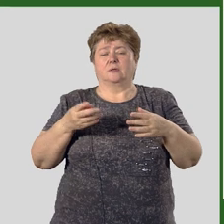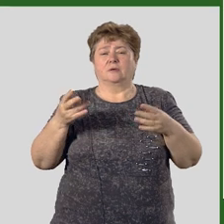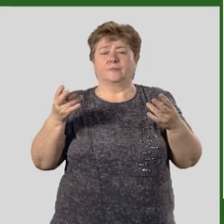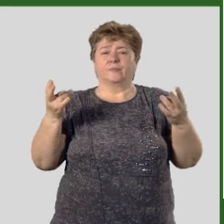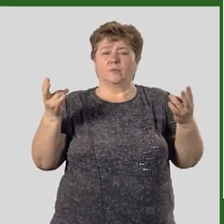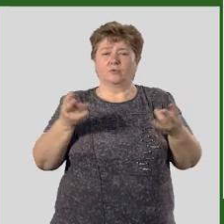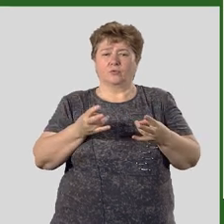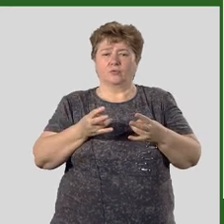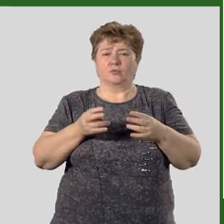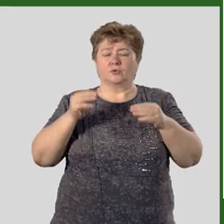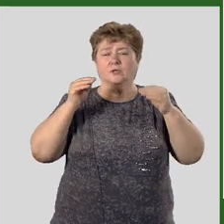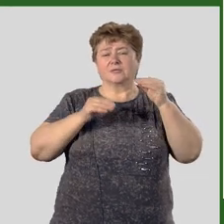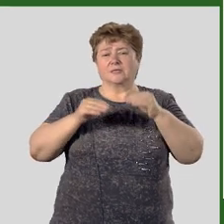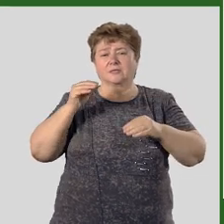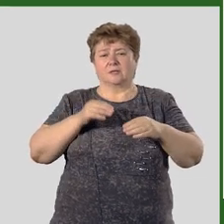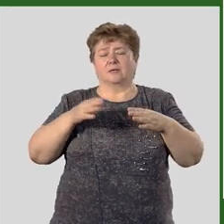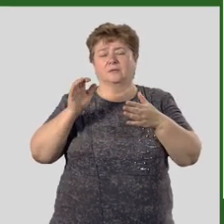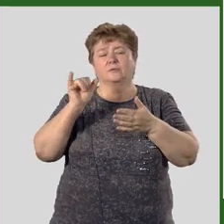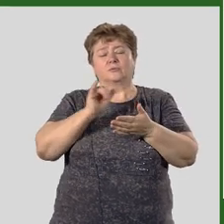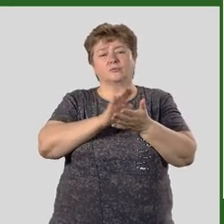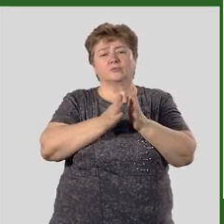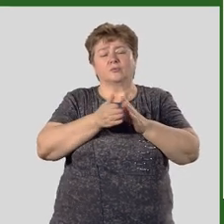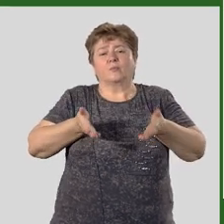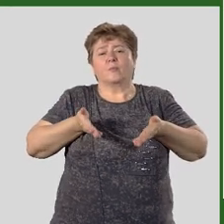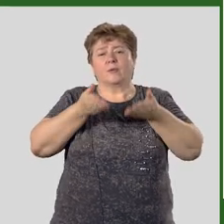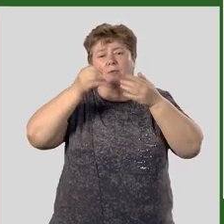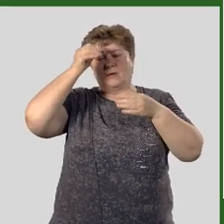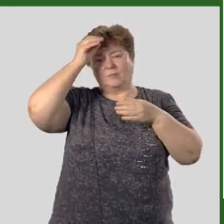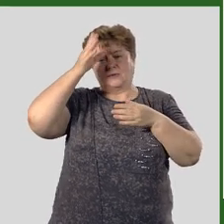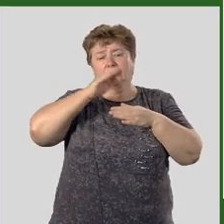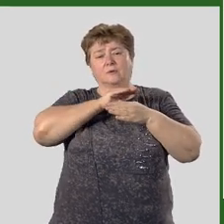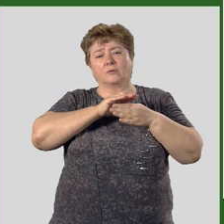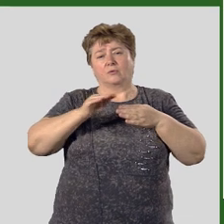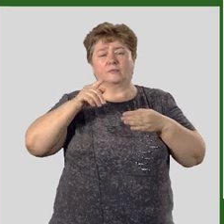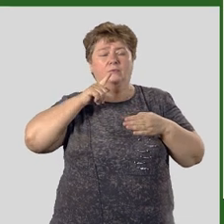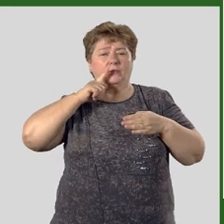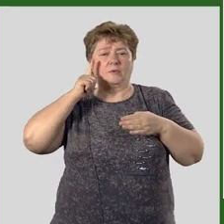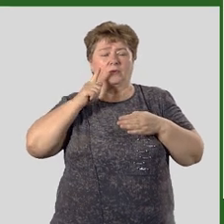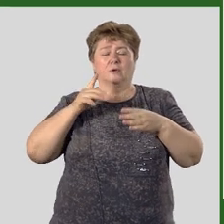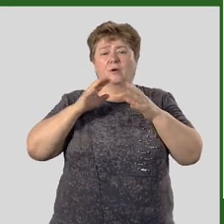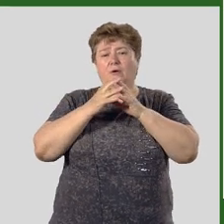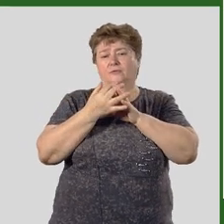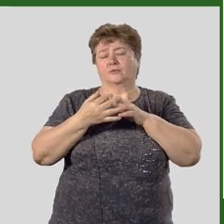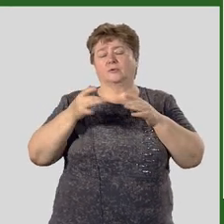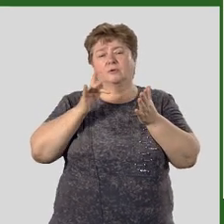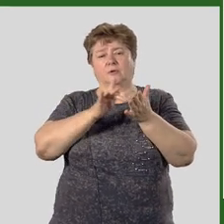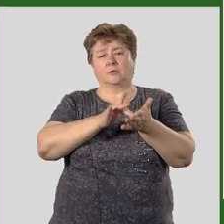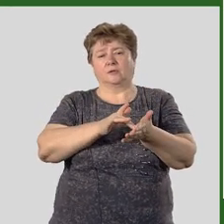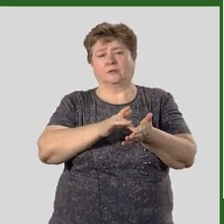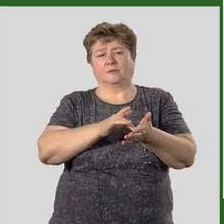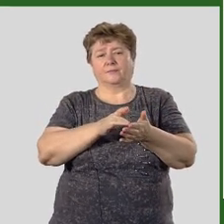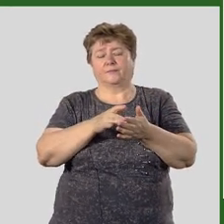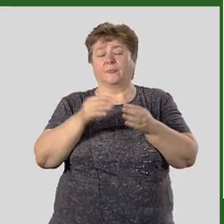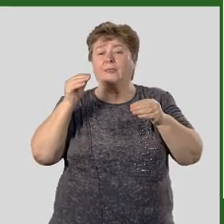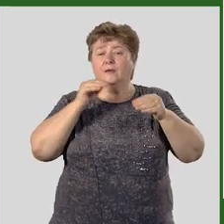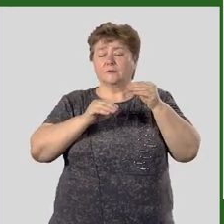этого необходимо создать условия для поднятия образовательного уровня молодежи в селах и в городах